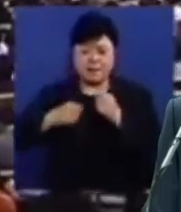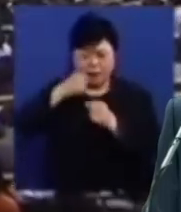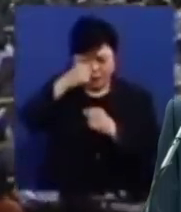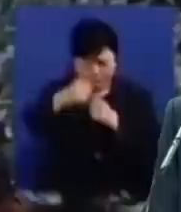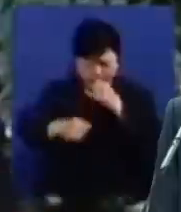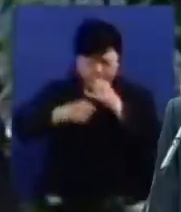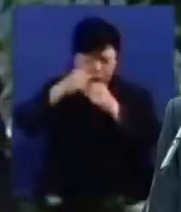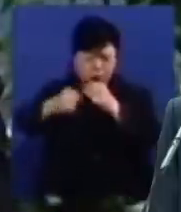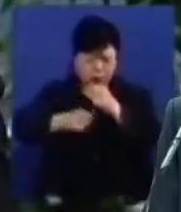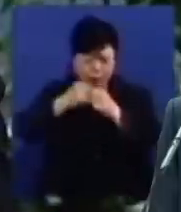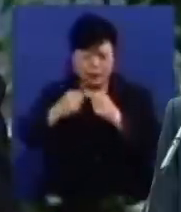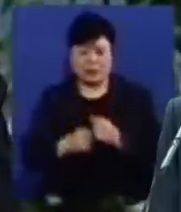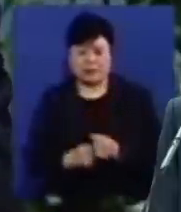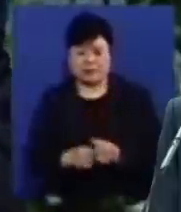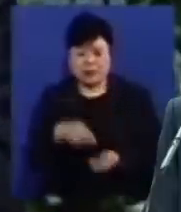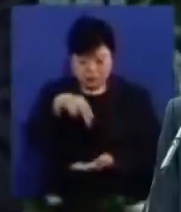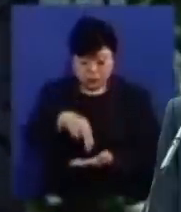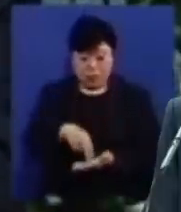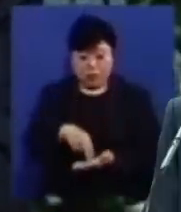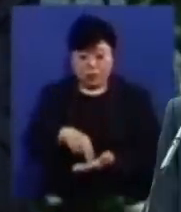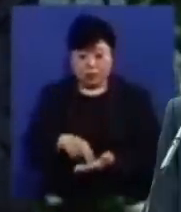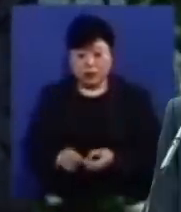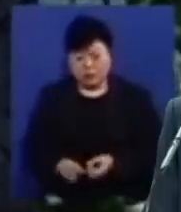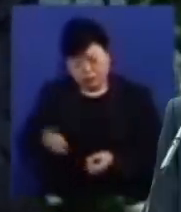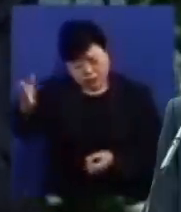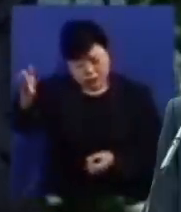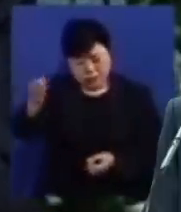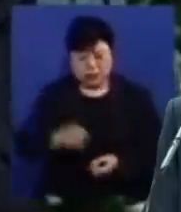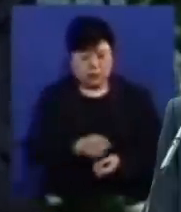우리가 지구에 서 있는 우리가 전부 튀겨나가서